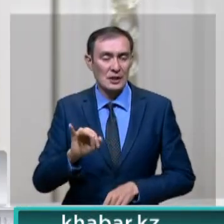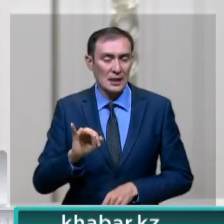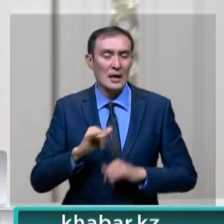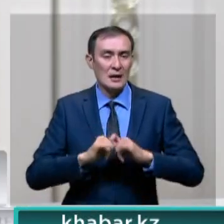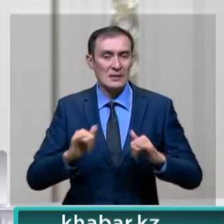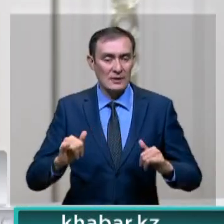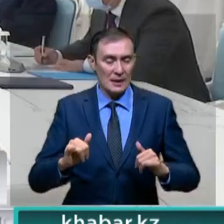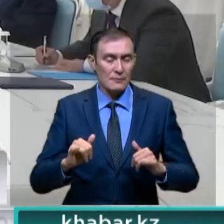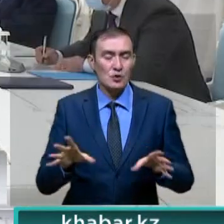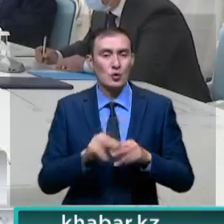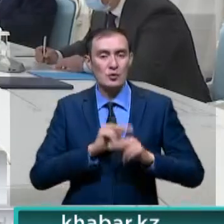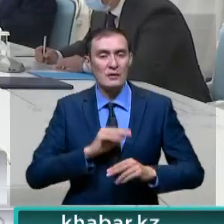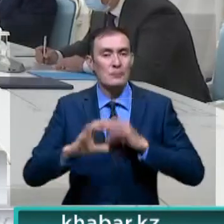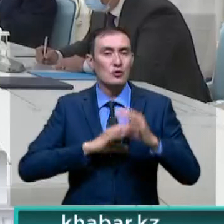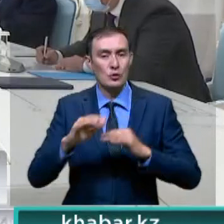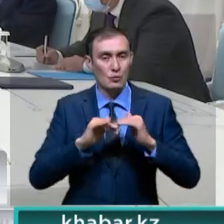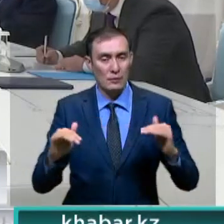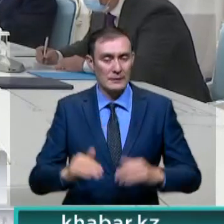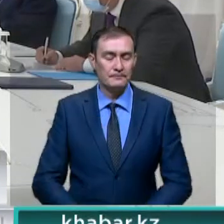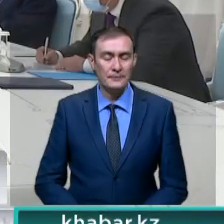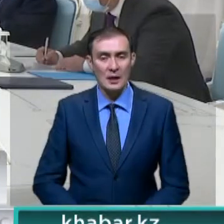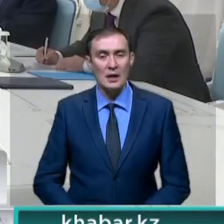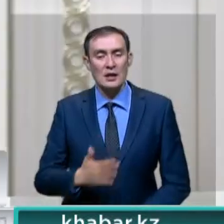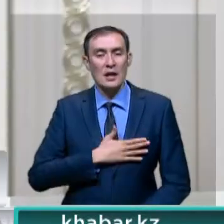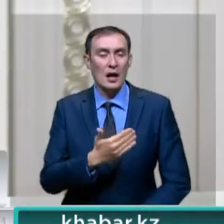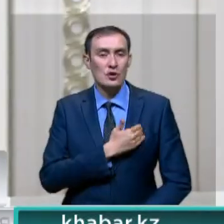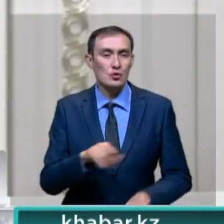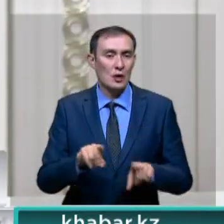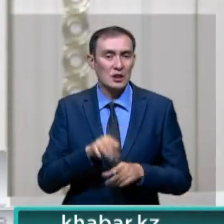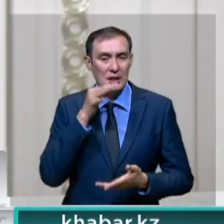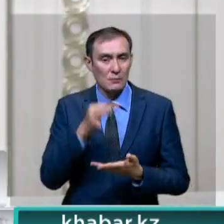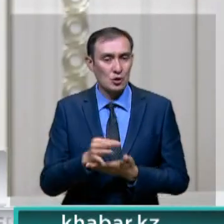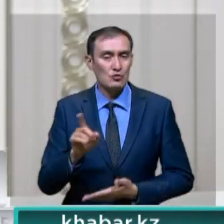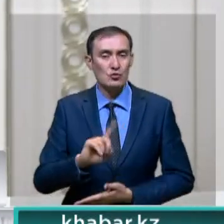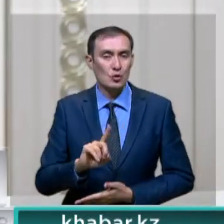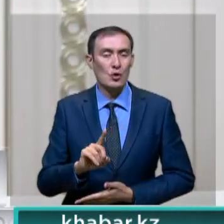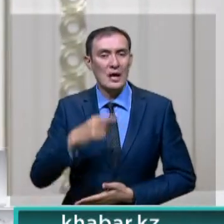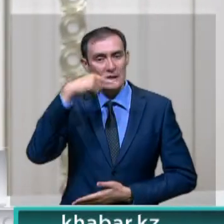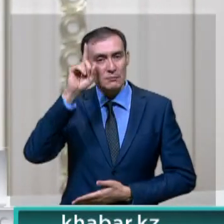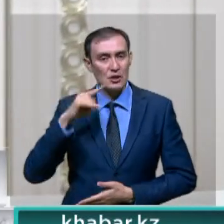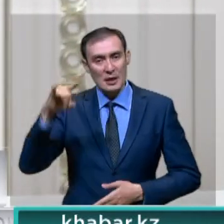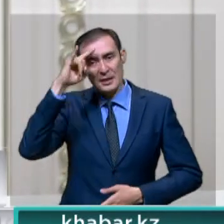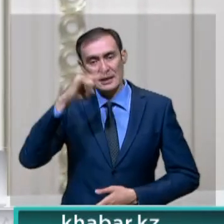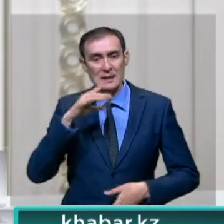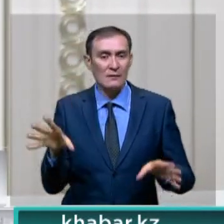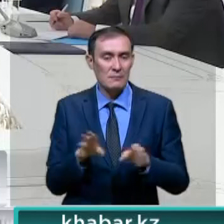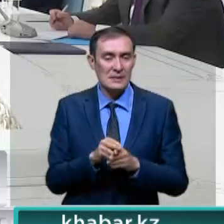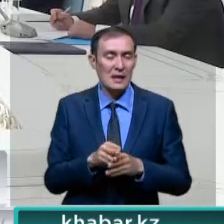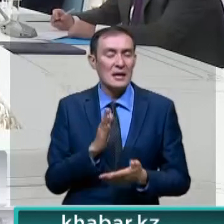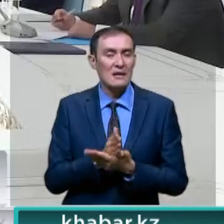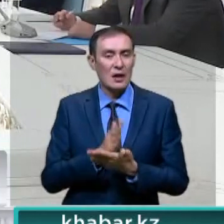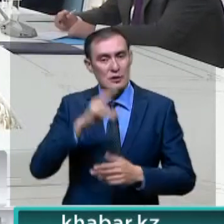развитие сотрудничества в международном измерении. Я хочу также отметить, что Азербайджан и Казахстан являются